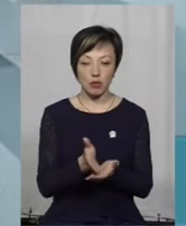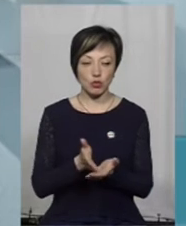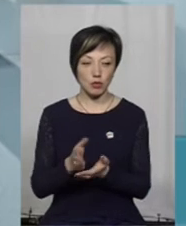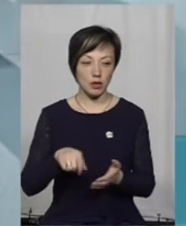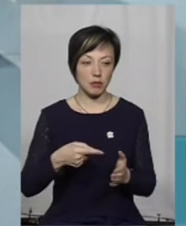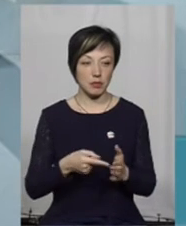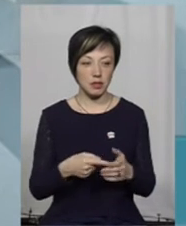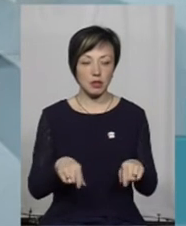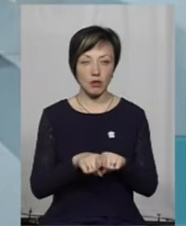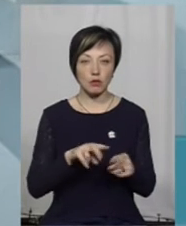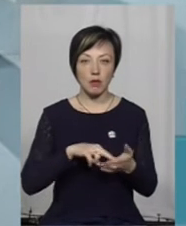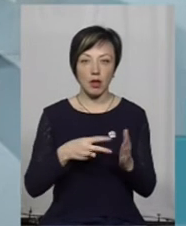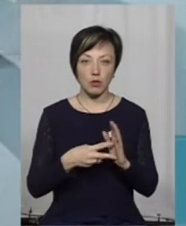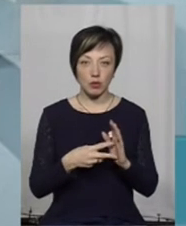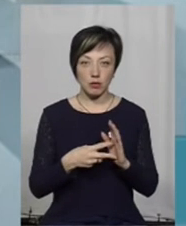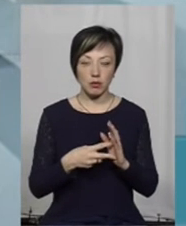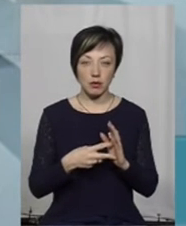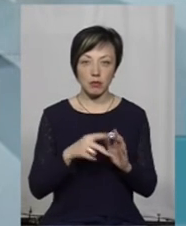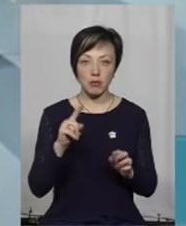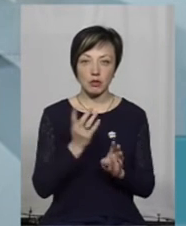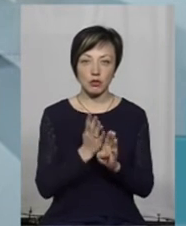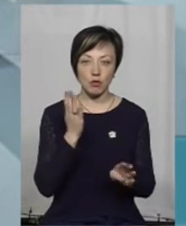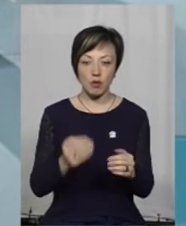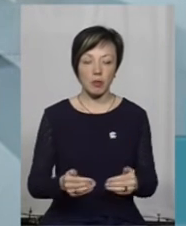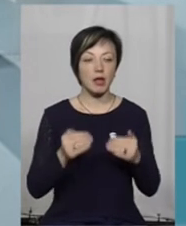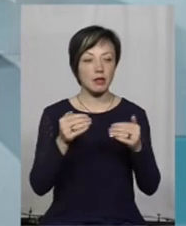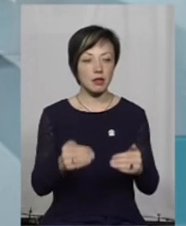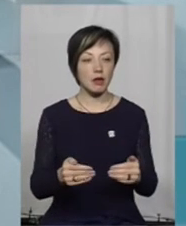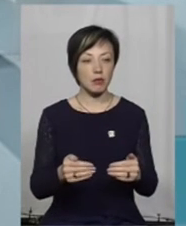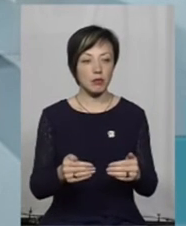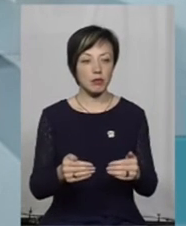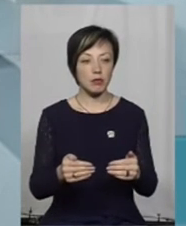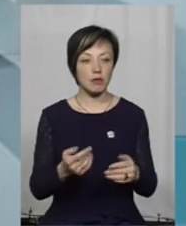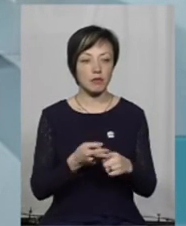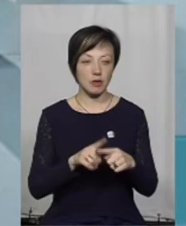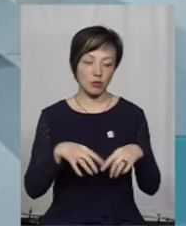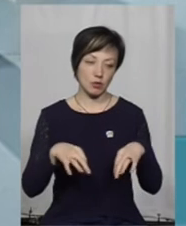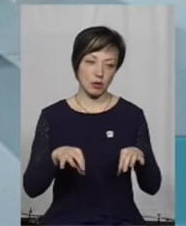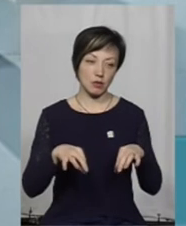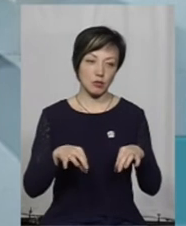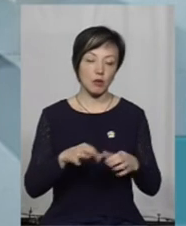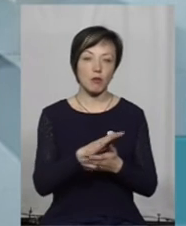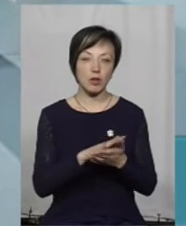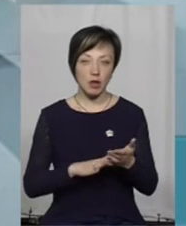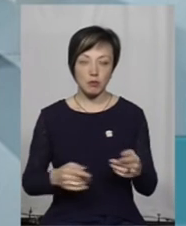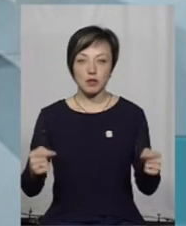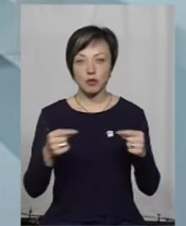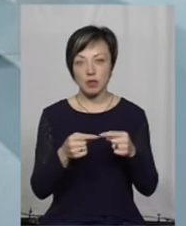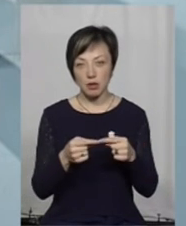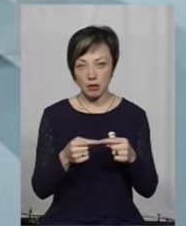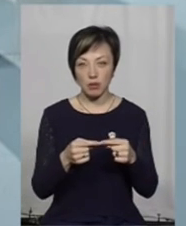міста. Також ми плануємо, ну, як першочерговим етапом йти по даному транспорту. В подальшому